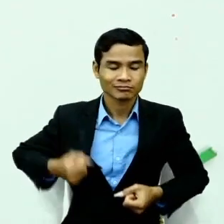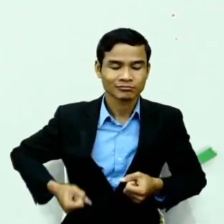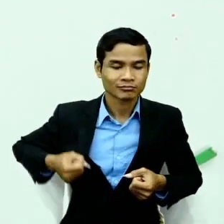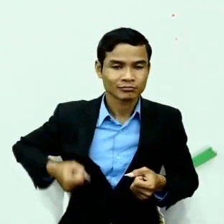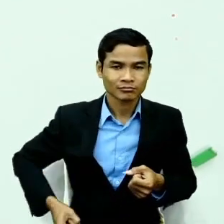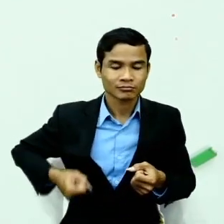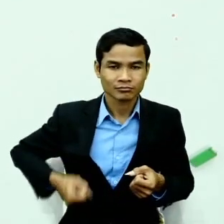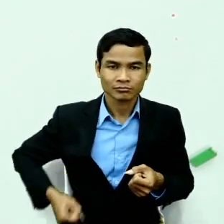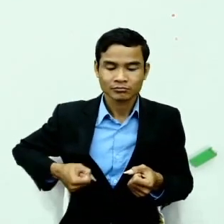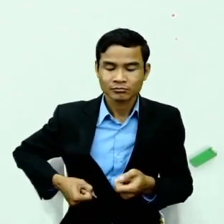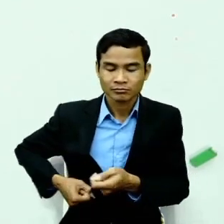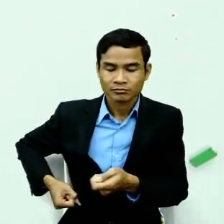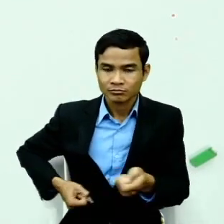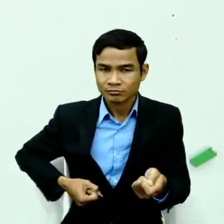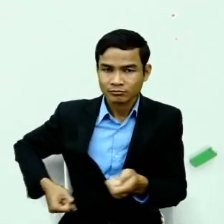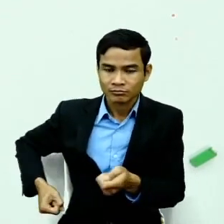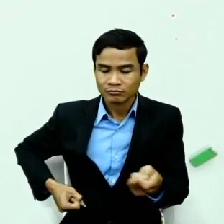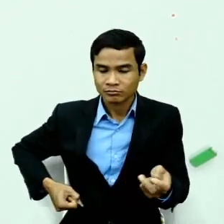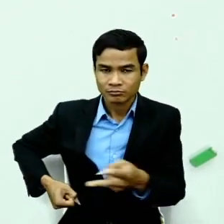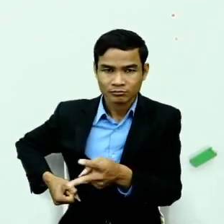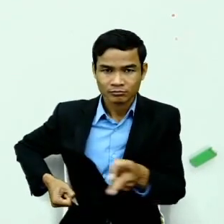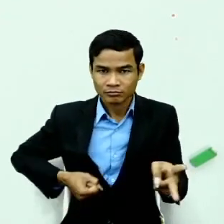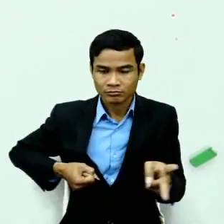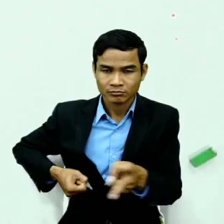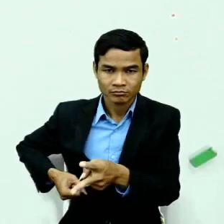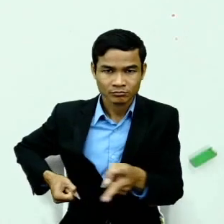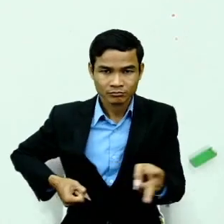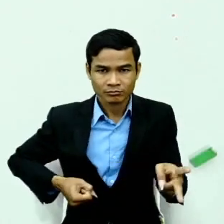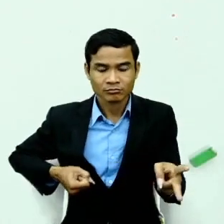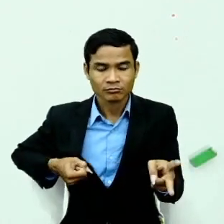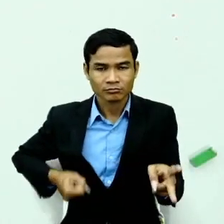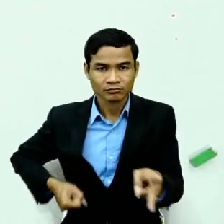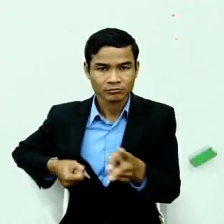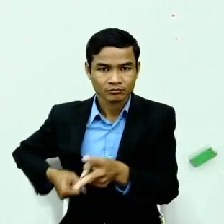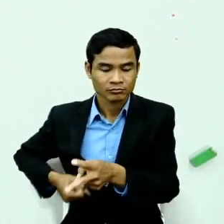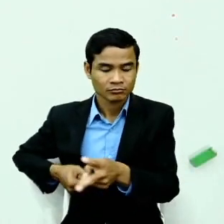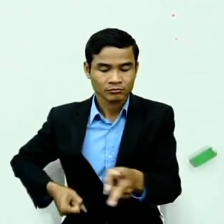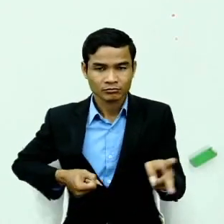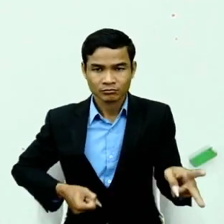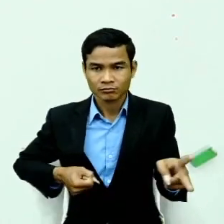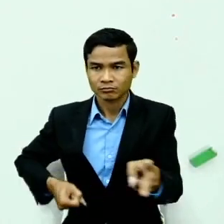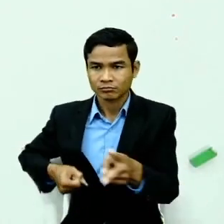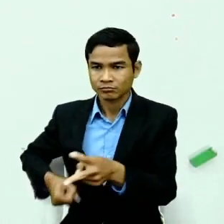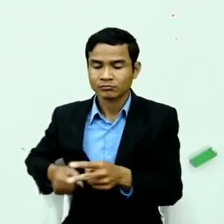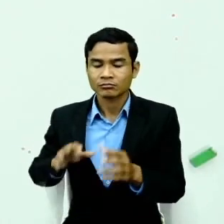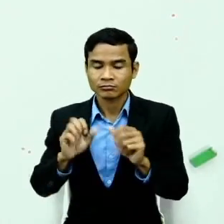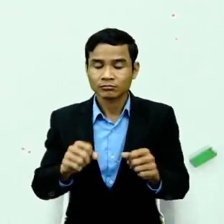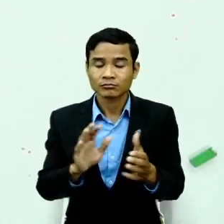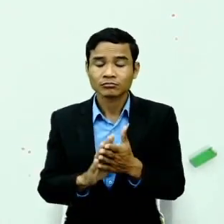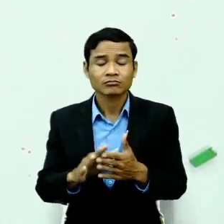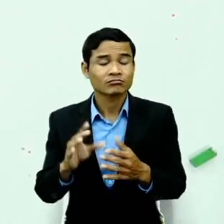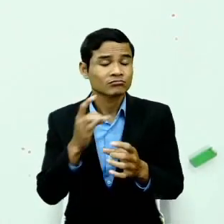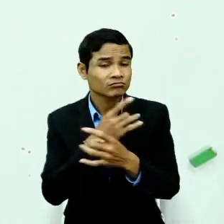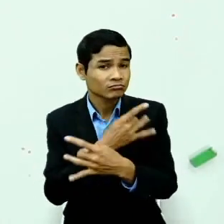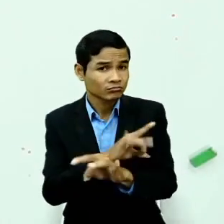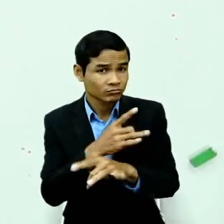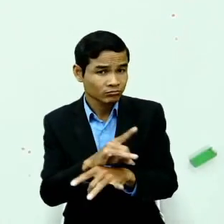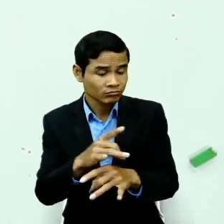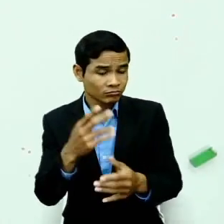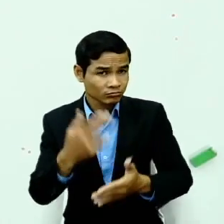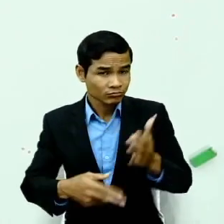ấy cất kia xong đây nữa chà cứ quát con bông tại bánh bánh thân nằm bánh thân thừa với con